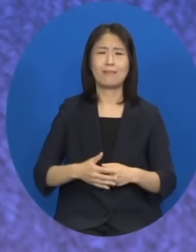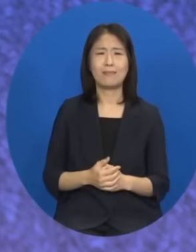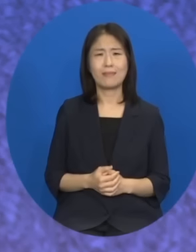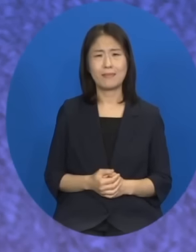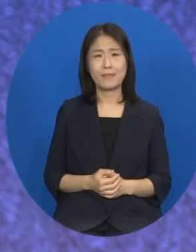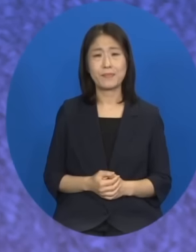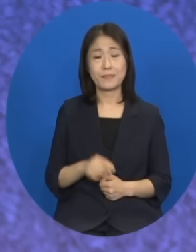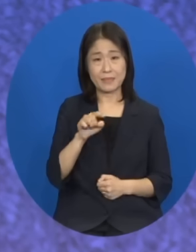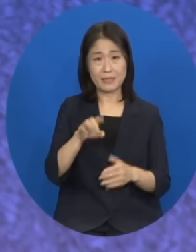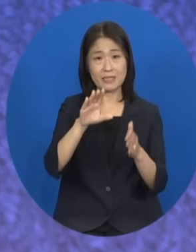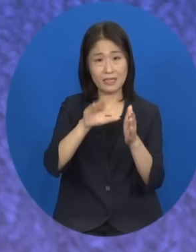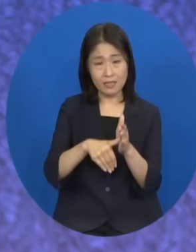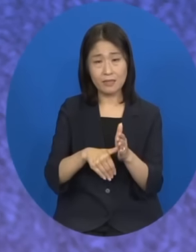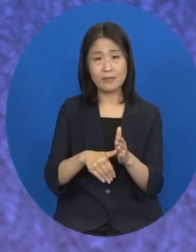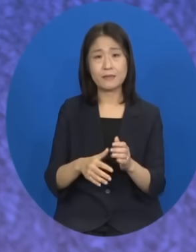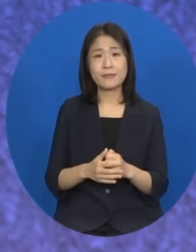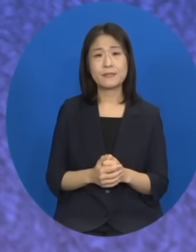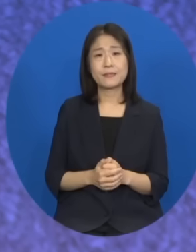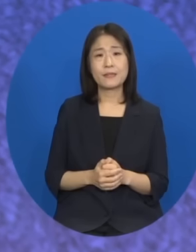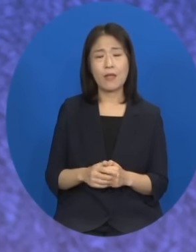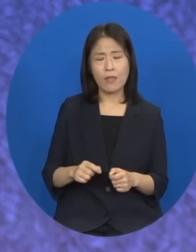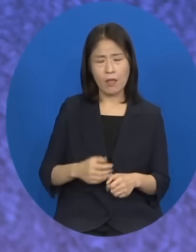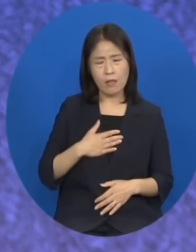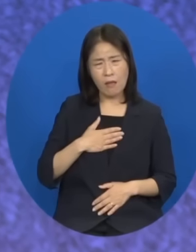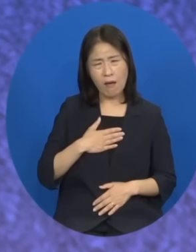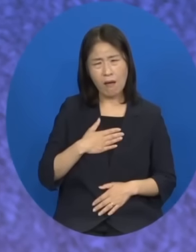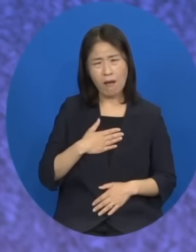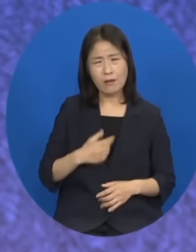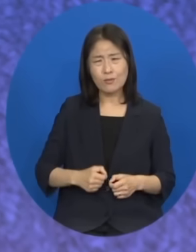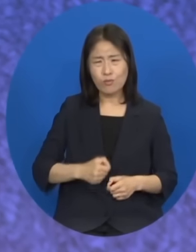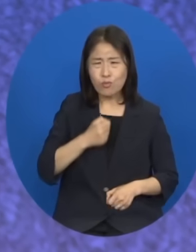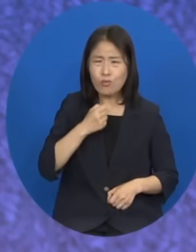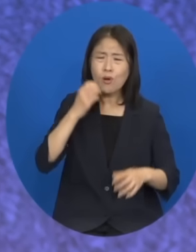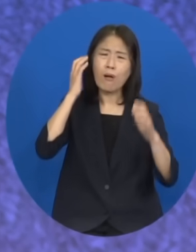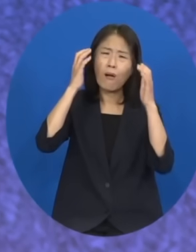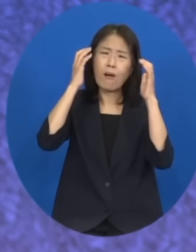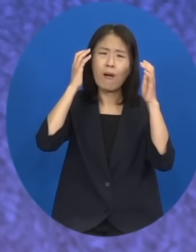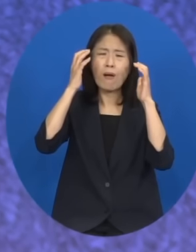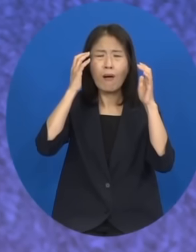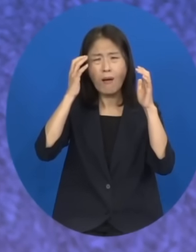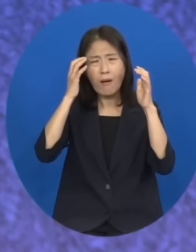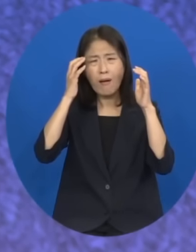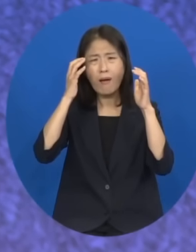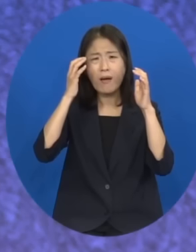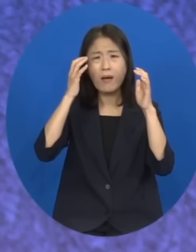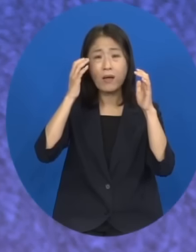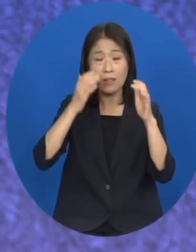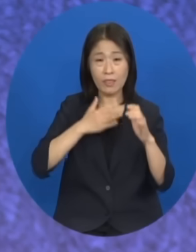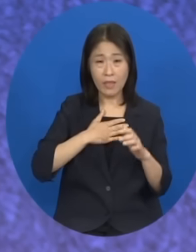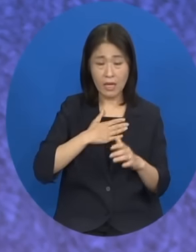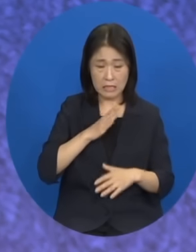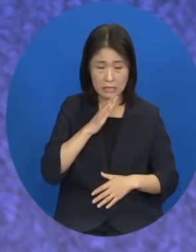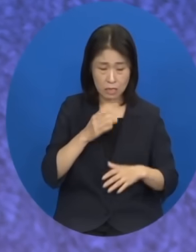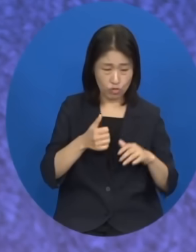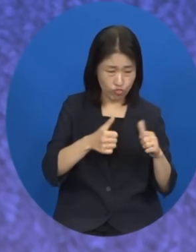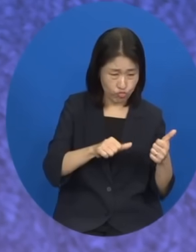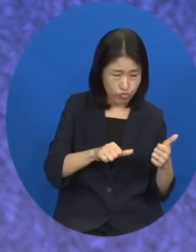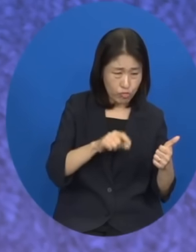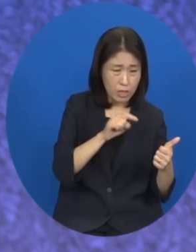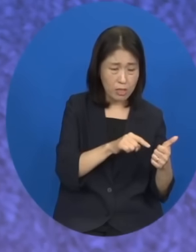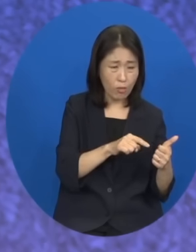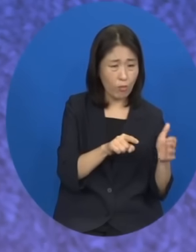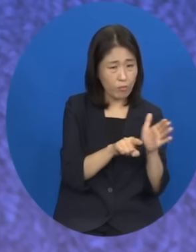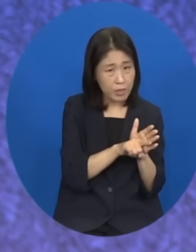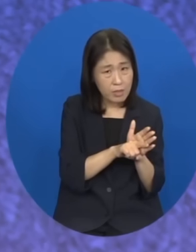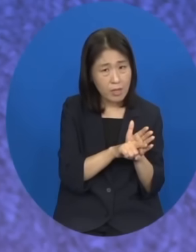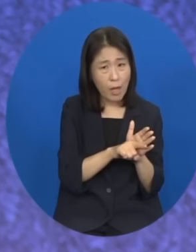그때 솔직히 상당히 혼란스러웠어요. 내가 정말 죽었다고 믿어야 되나?